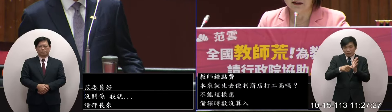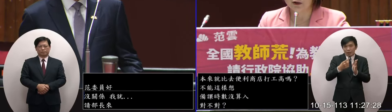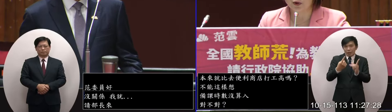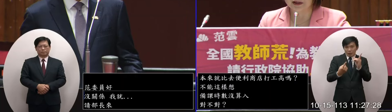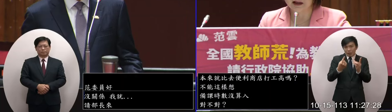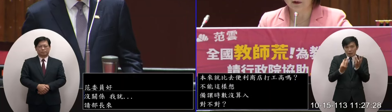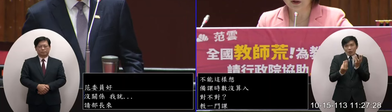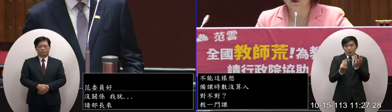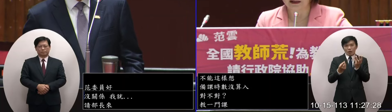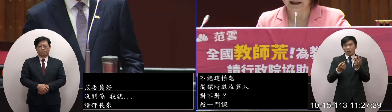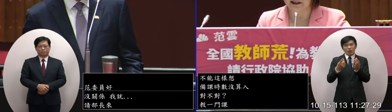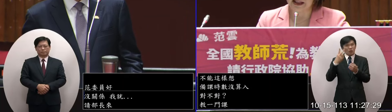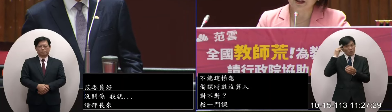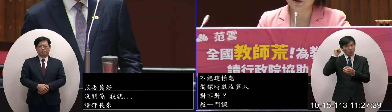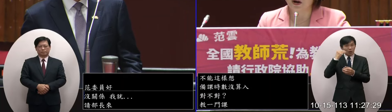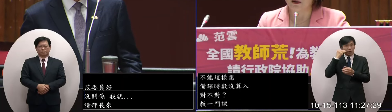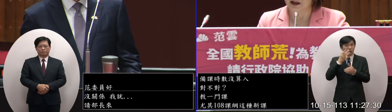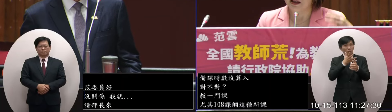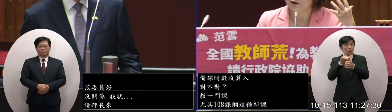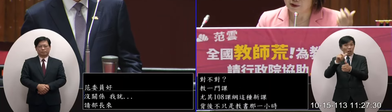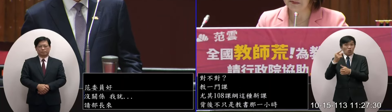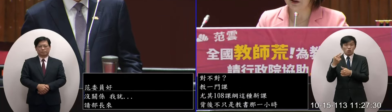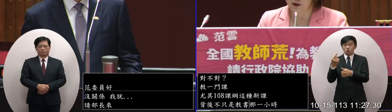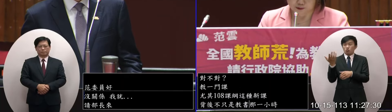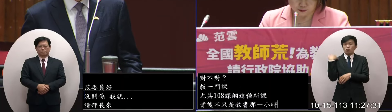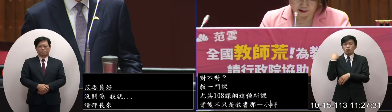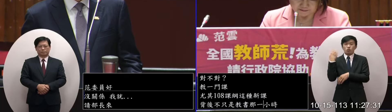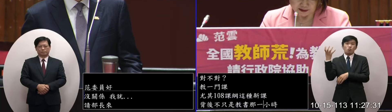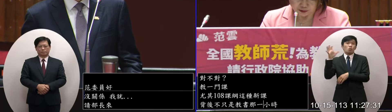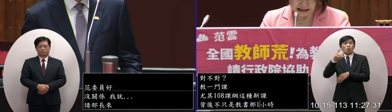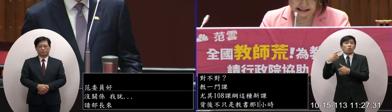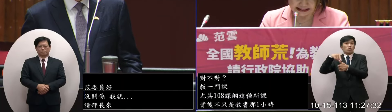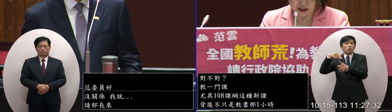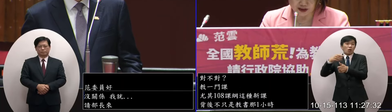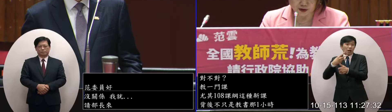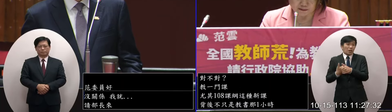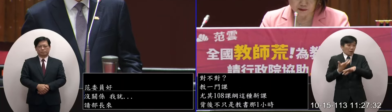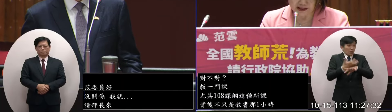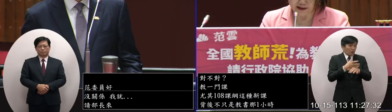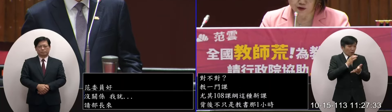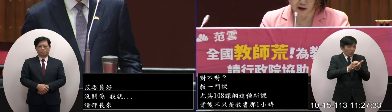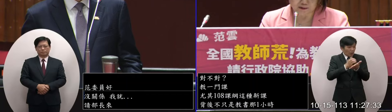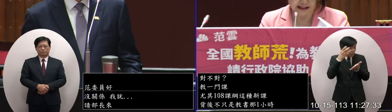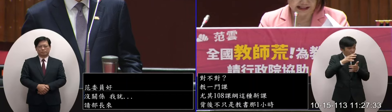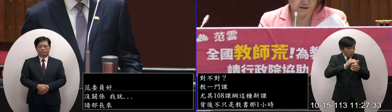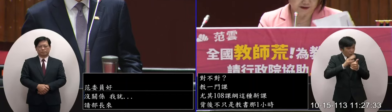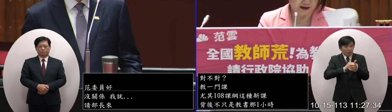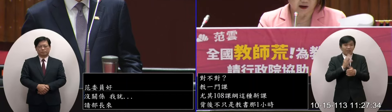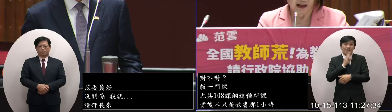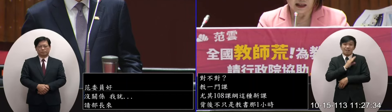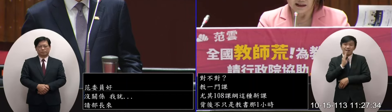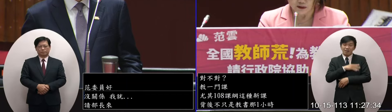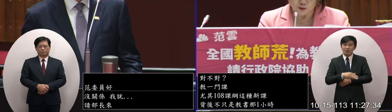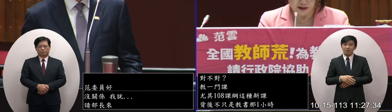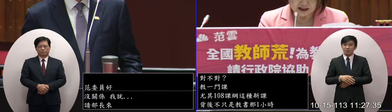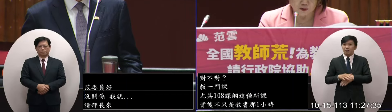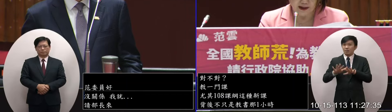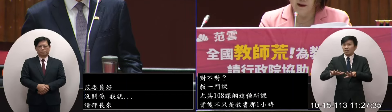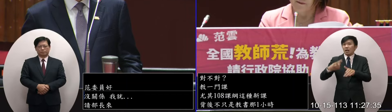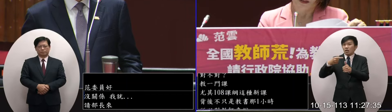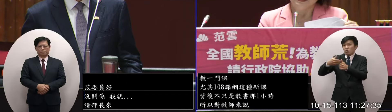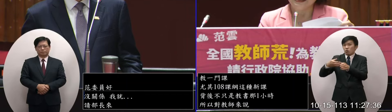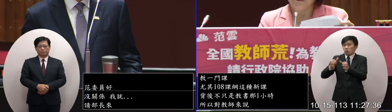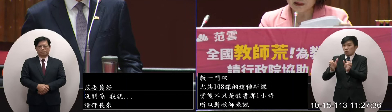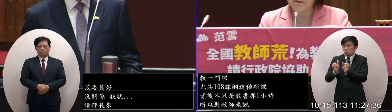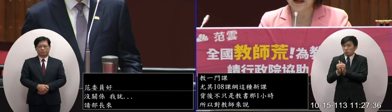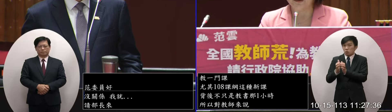讨论，他就觉得那我教原来的那些就好了，我为什么要投入哦？所以其实就目前教育部的解方哦，那我认